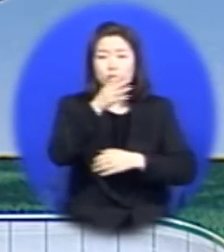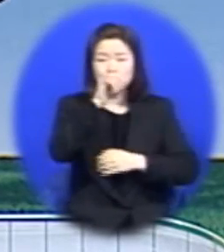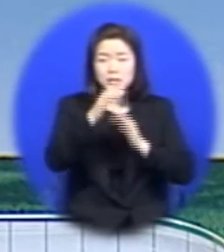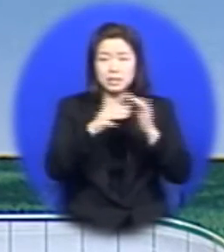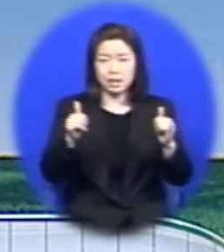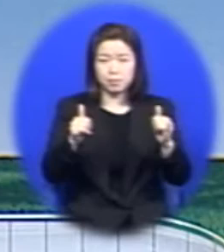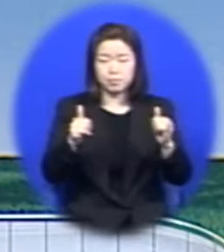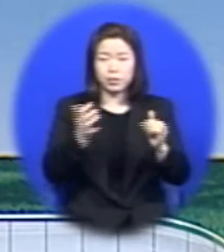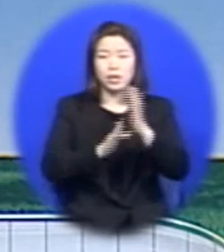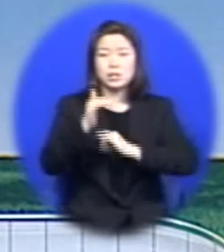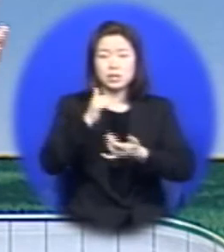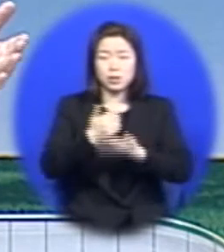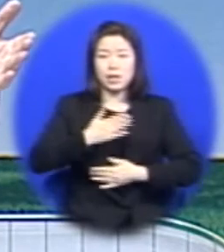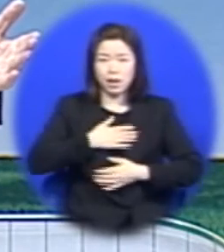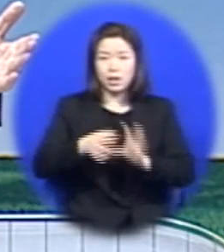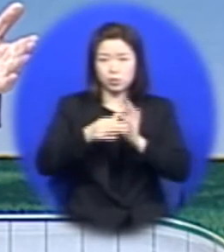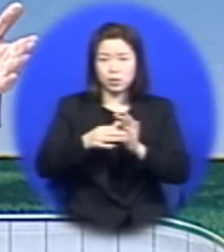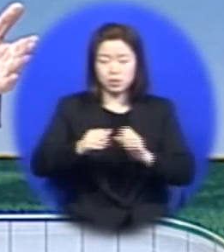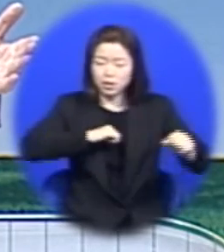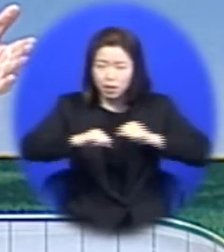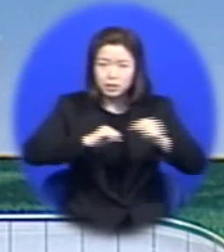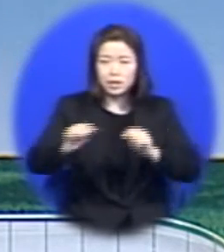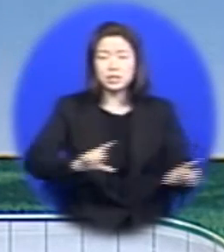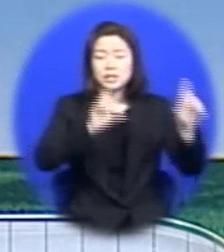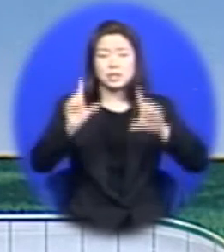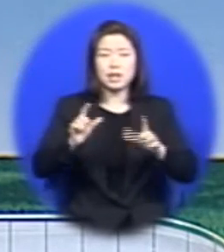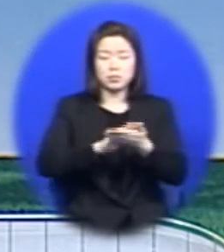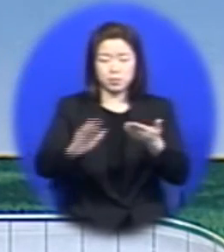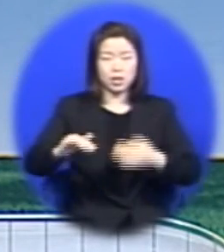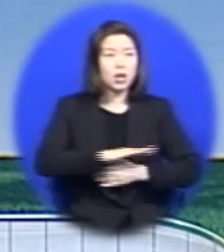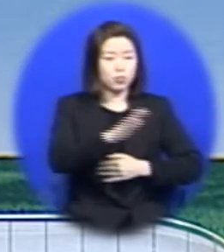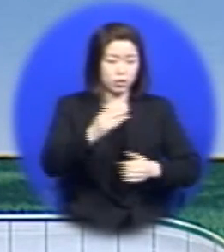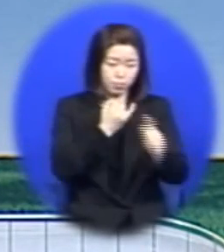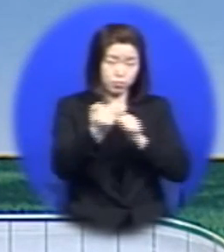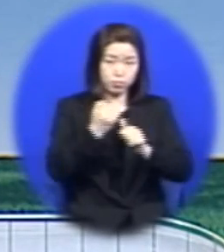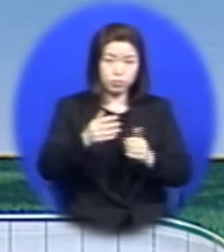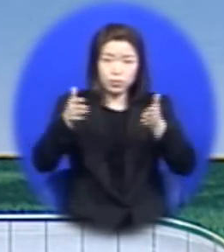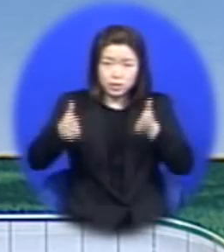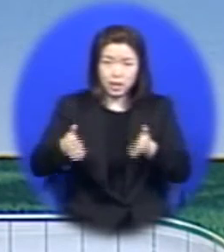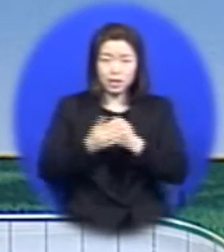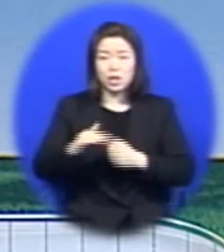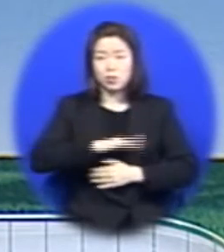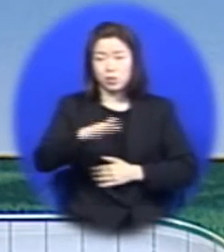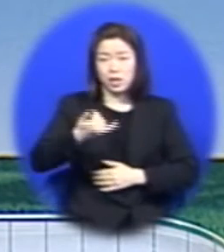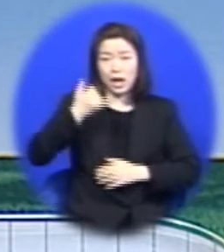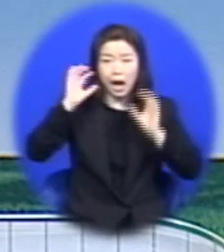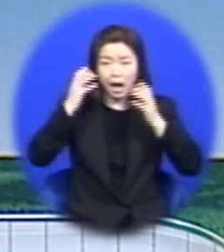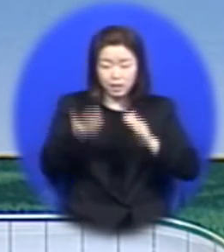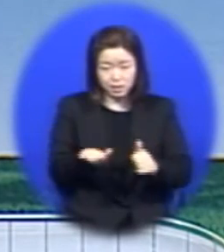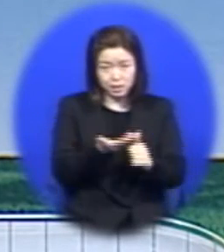예수님께서 나를 통해서 역사하신 삶이었습니다. 우리 부부 사이도, 우리가 아이들을 기르는